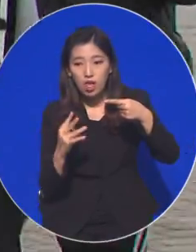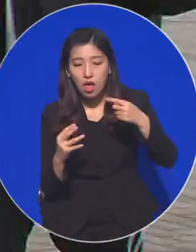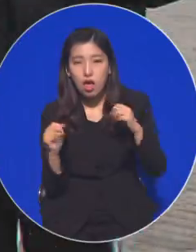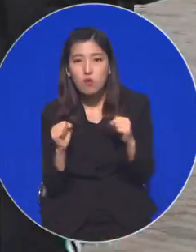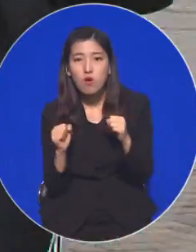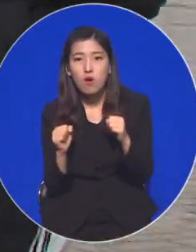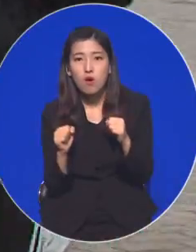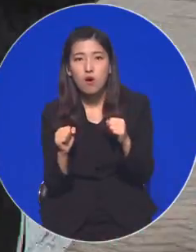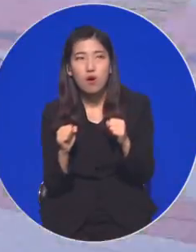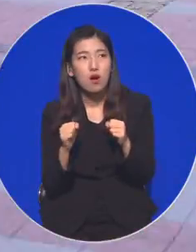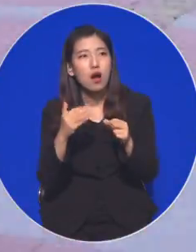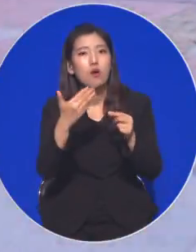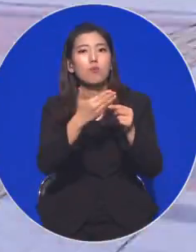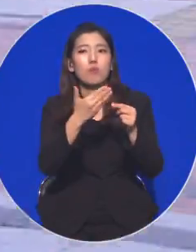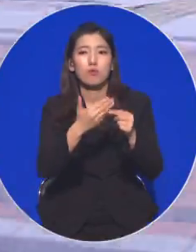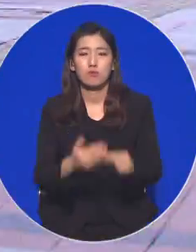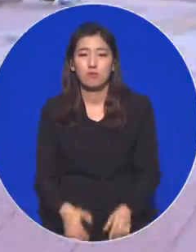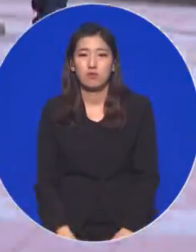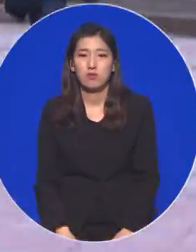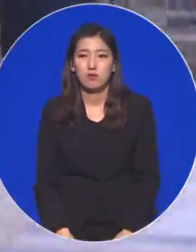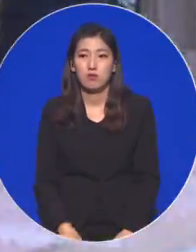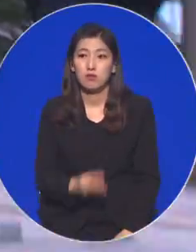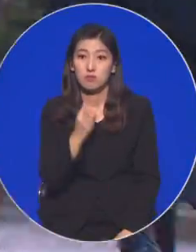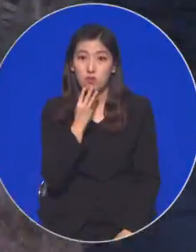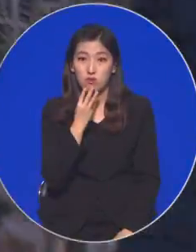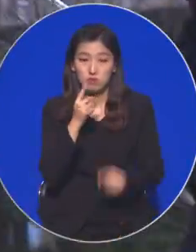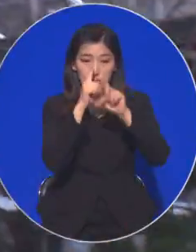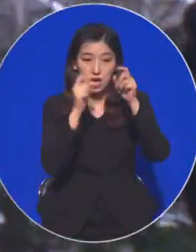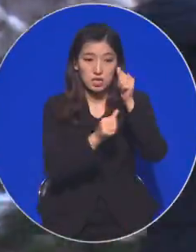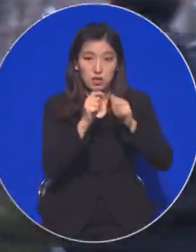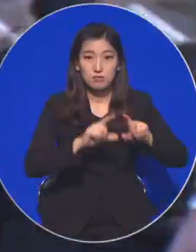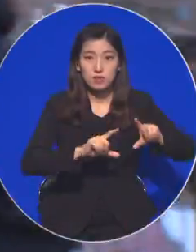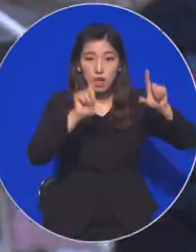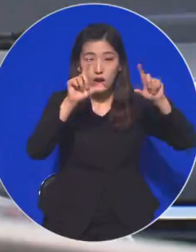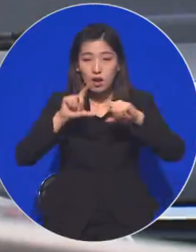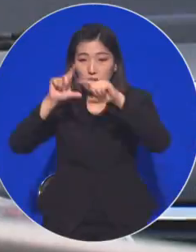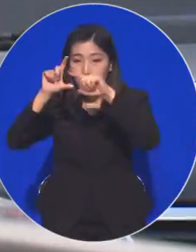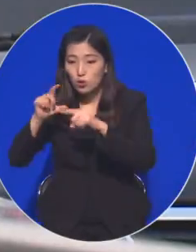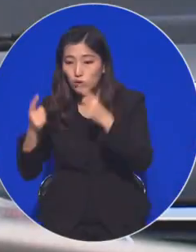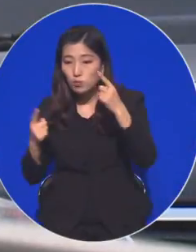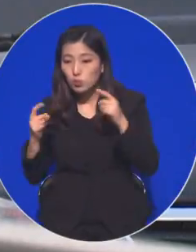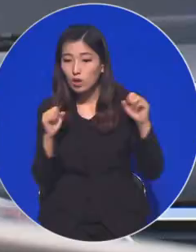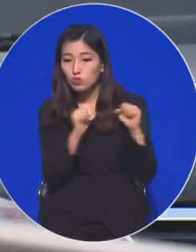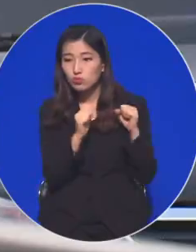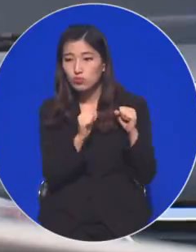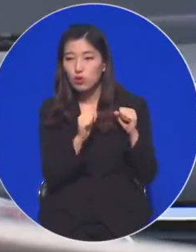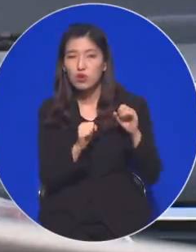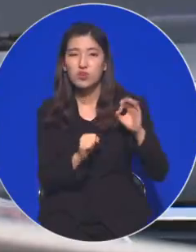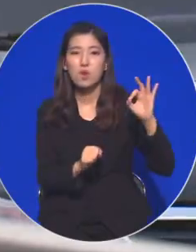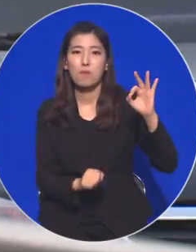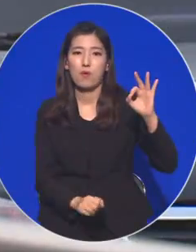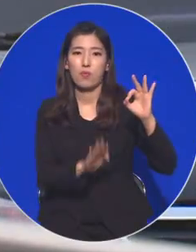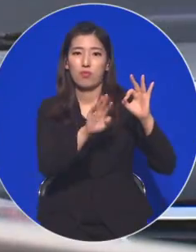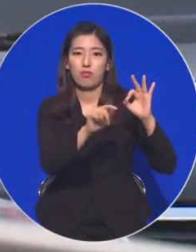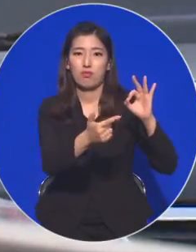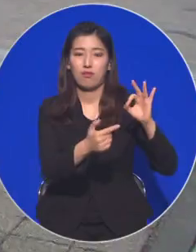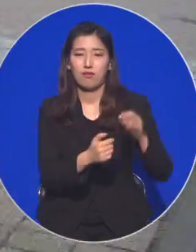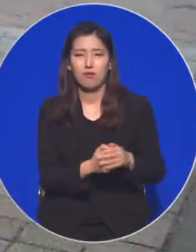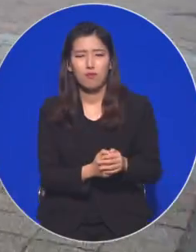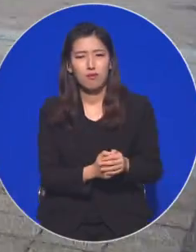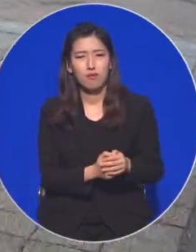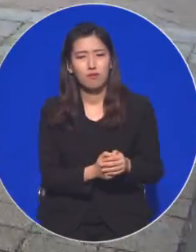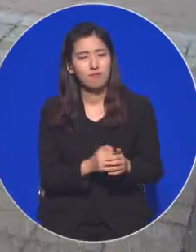평년 기온과 비교해볼까요? 서울 기준 수능일이 평년보다 추웠던 건 10차례였습니다. 수능일이 꼭 춥다고